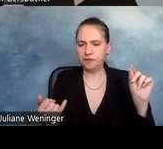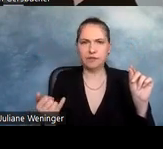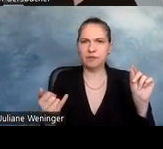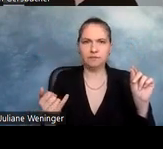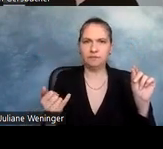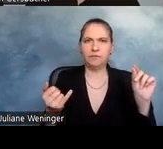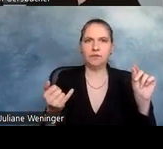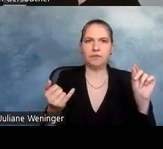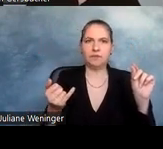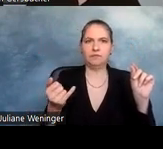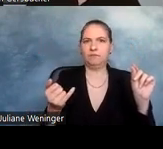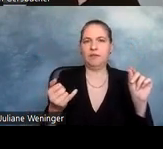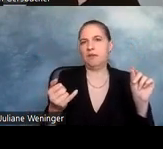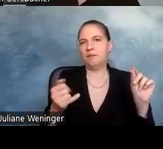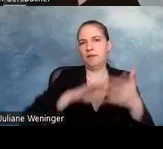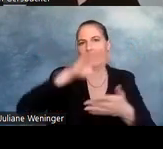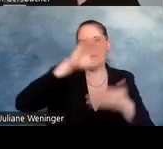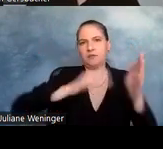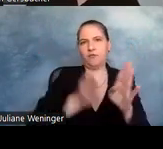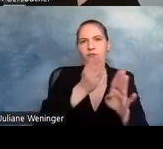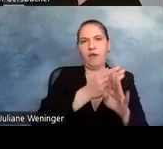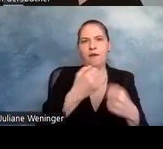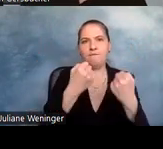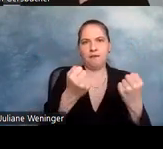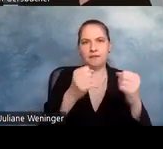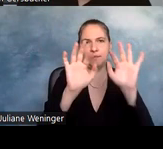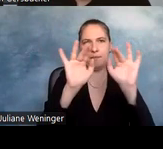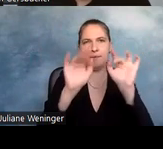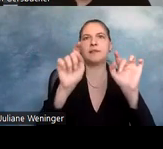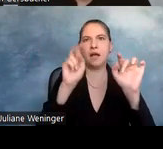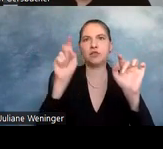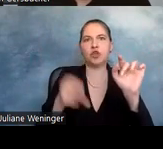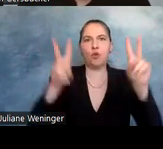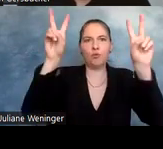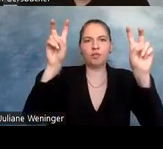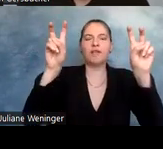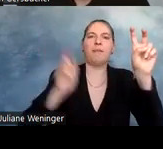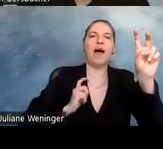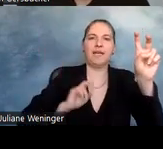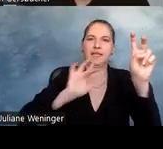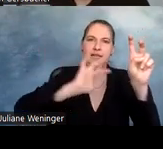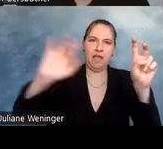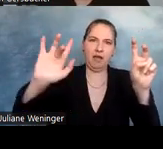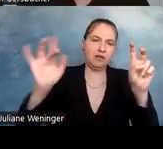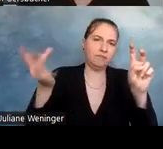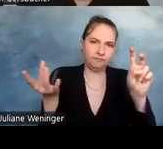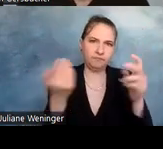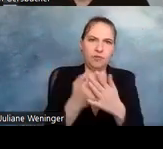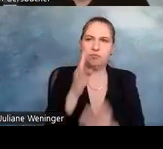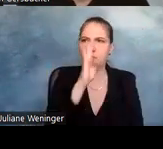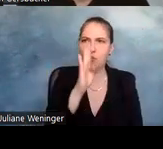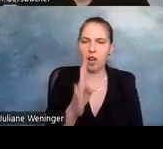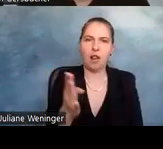dann leer gelassen. Das kommt vielleicht gerne mal vor, wenn man irgendwelche Content Management Tools oder bei Moodle oder